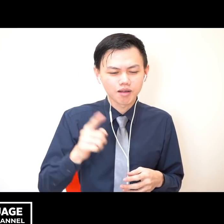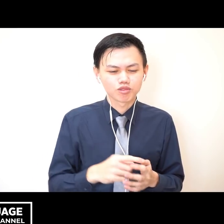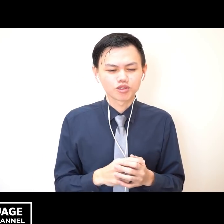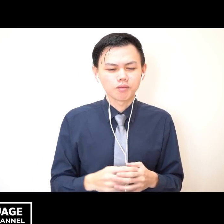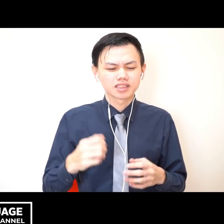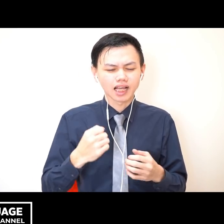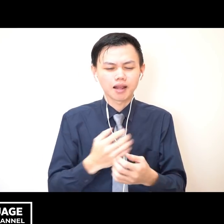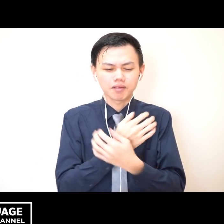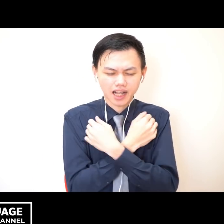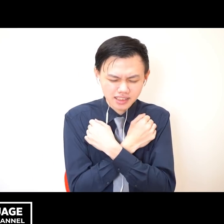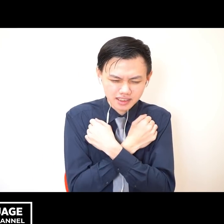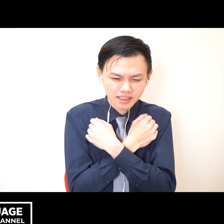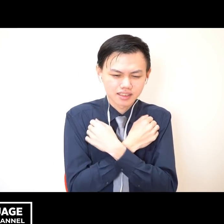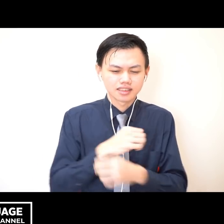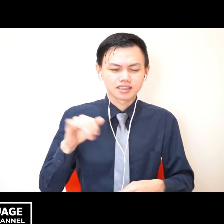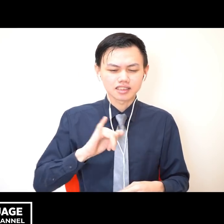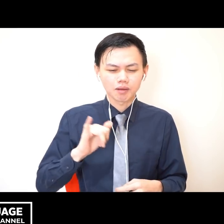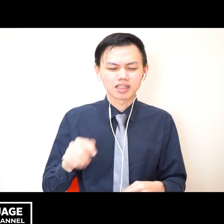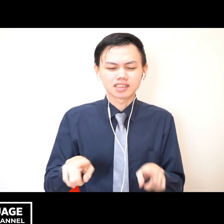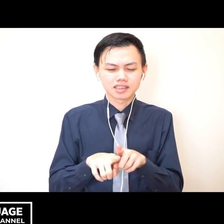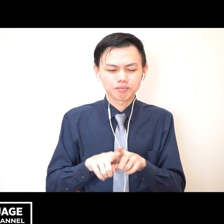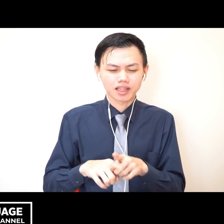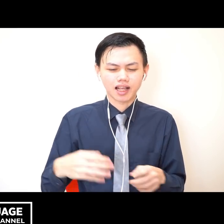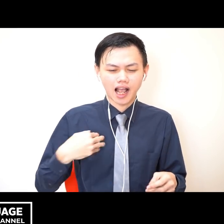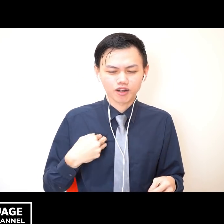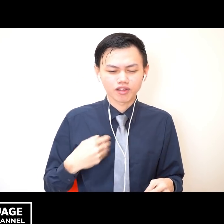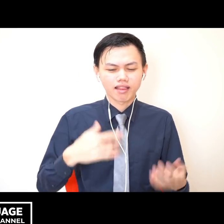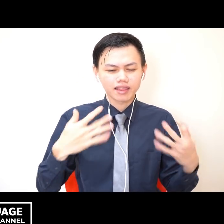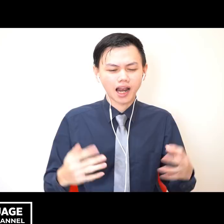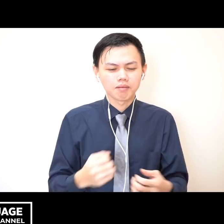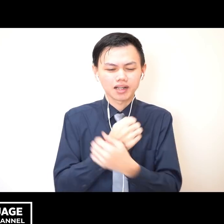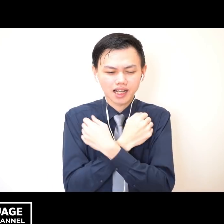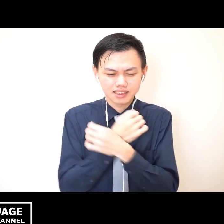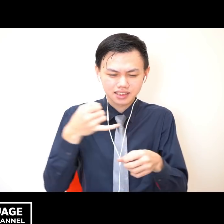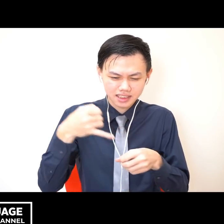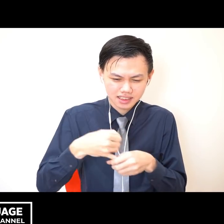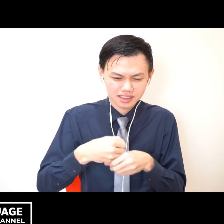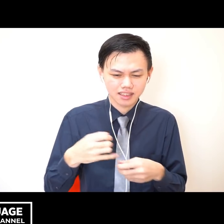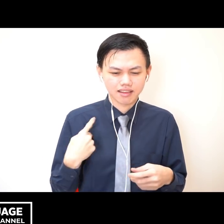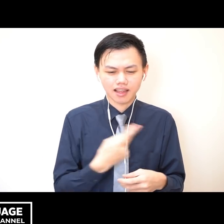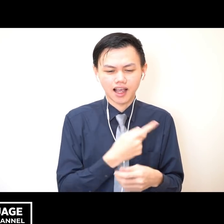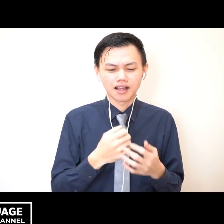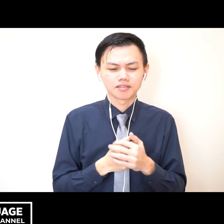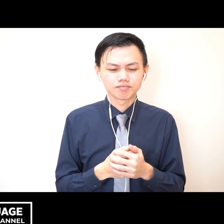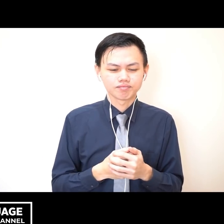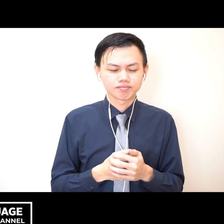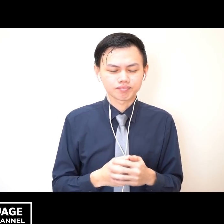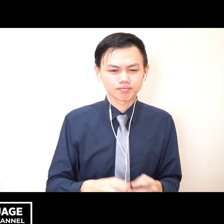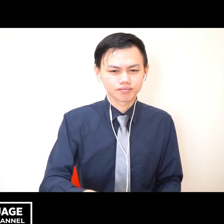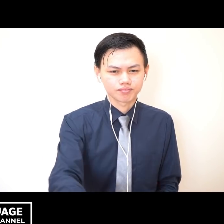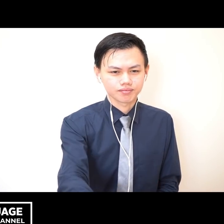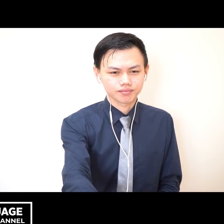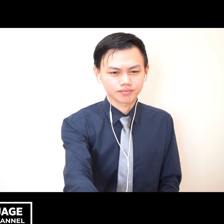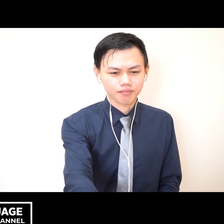kamu, demikian pula kamu harus saling mengasihi. Dengan demikian semua